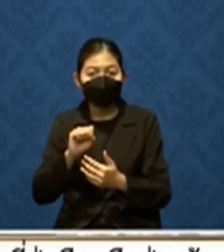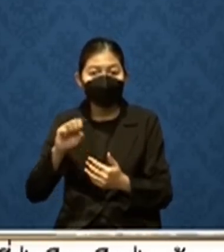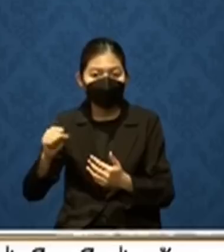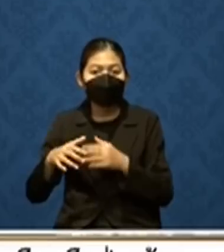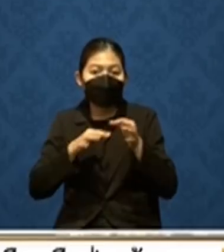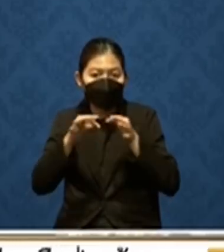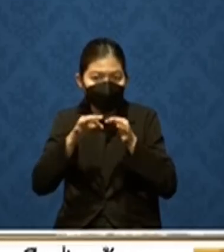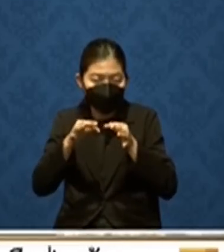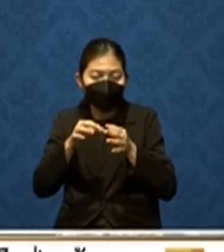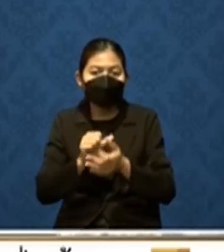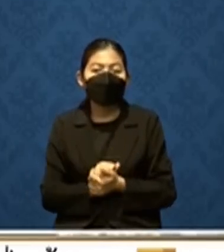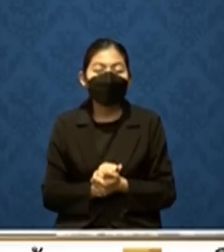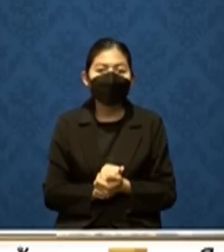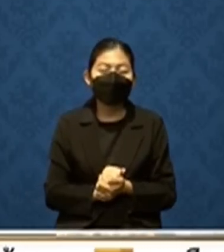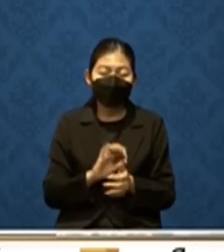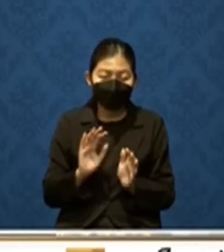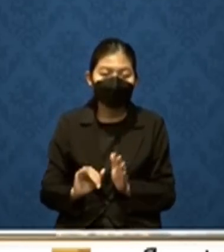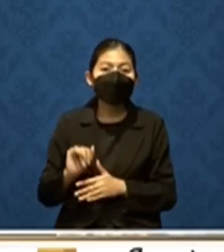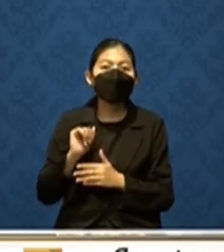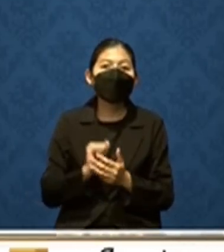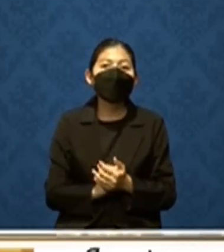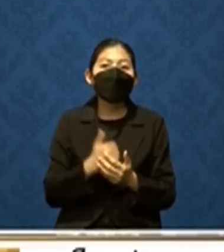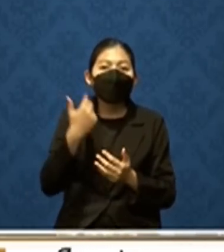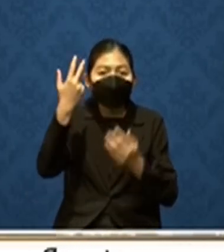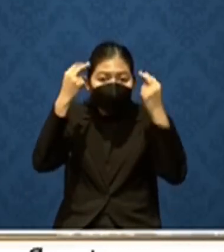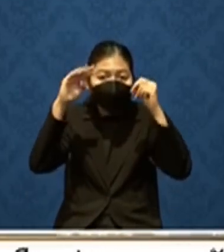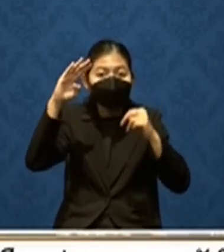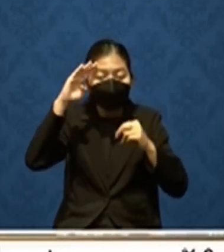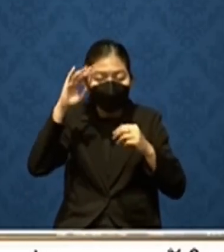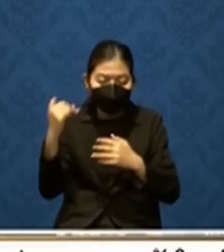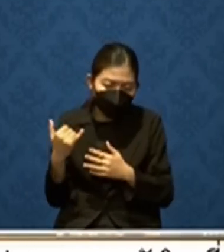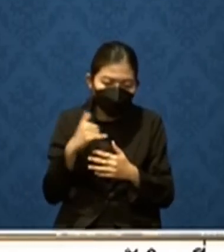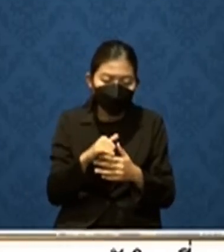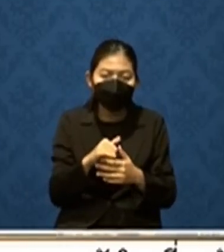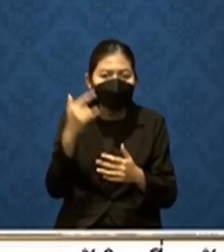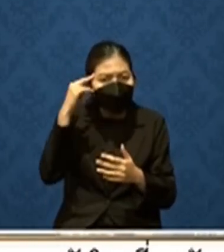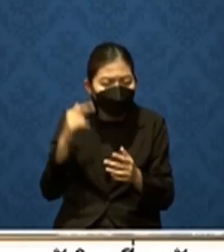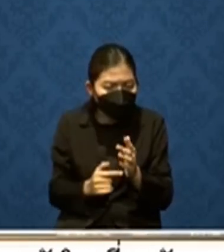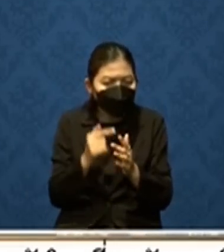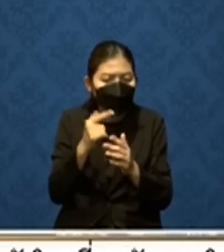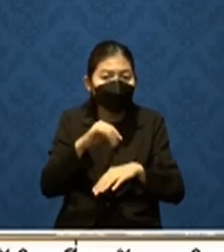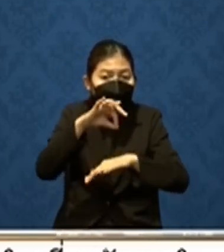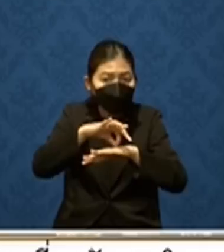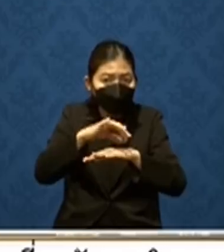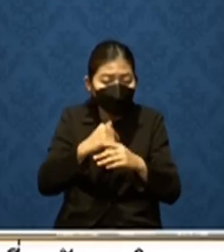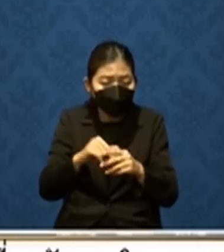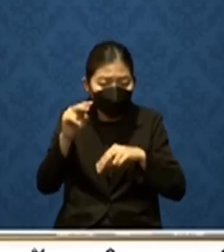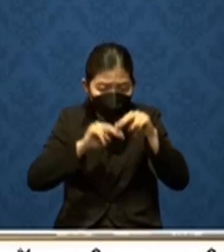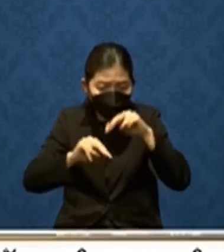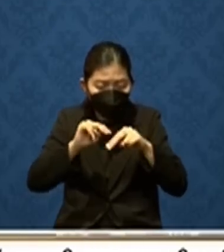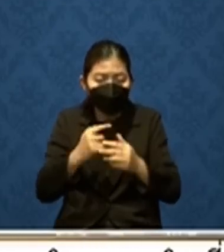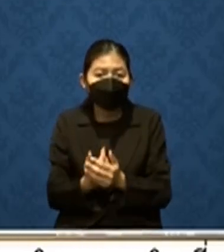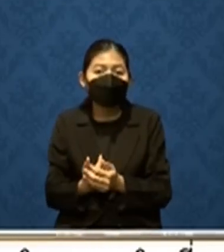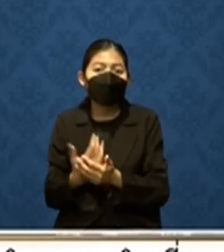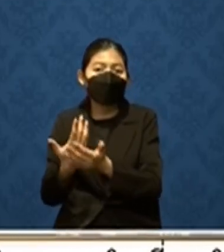คนเอกประยุทธ์จันทร์โอชาเข้ามานะครับทำงานสั้นสถานสังเกตกลุ่มนายทุนกลุ่มหนึ่งเติบ